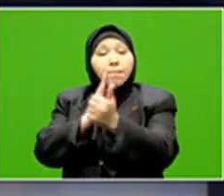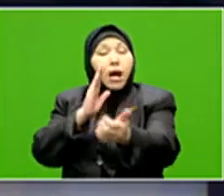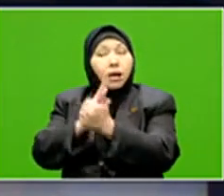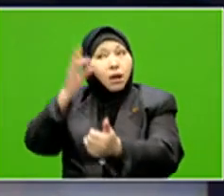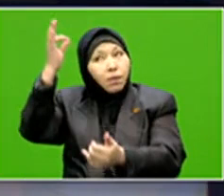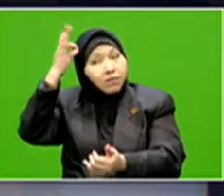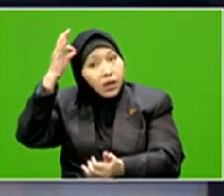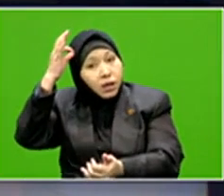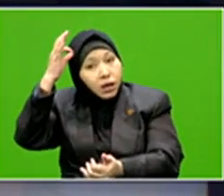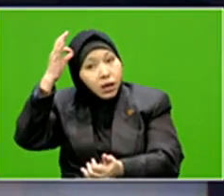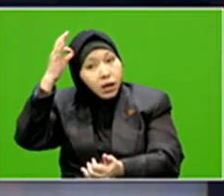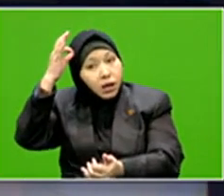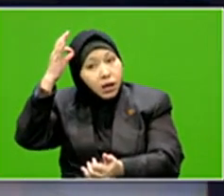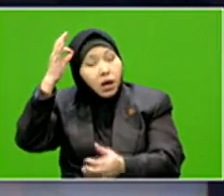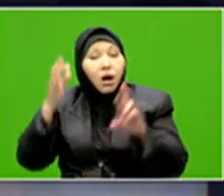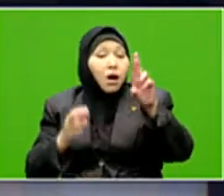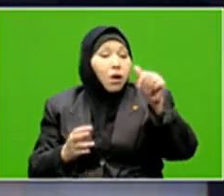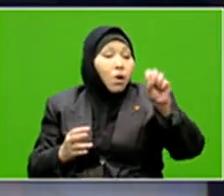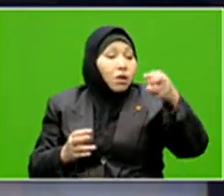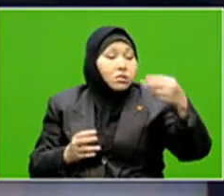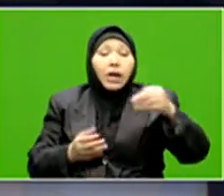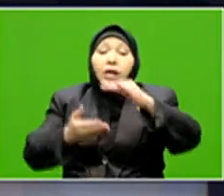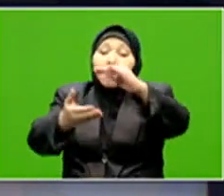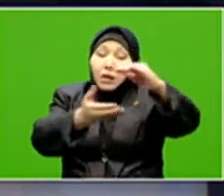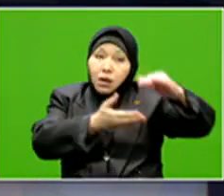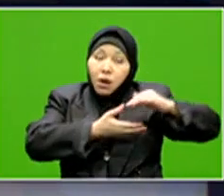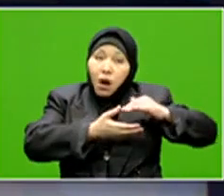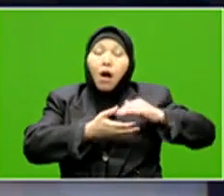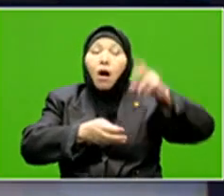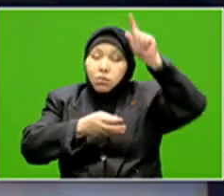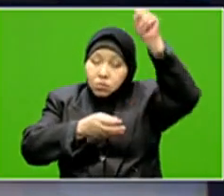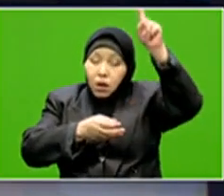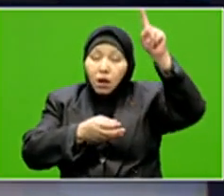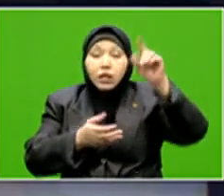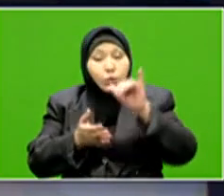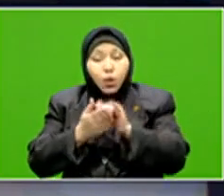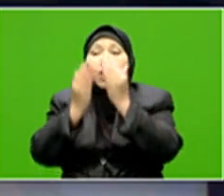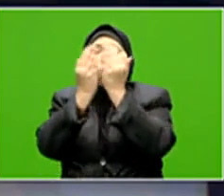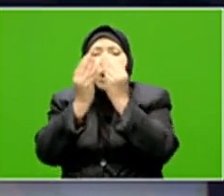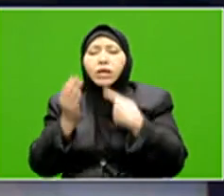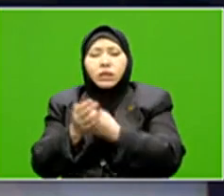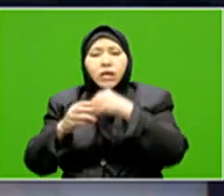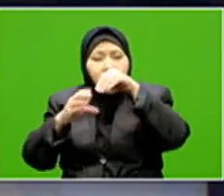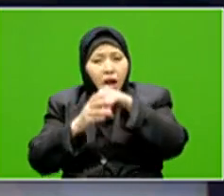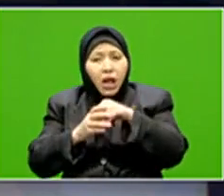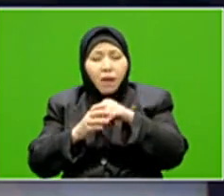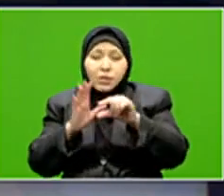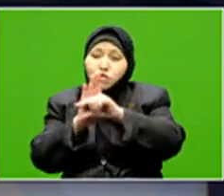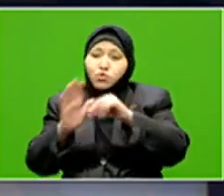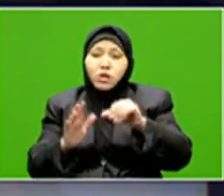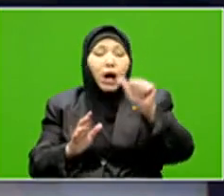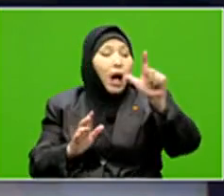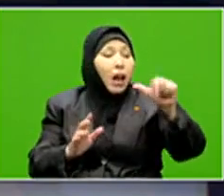berfikir rasyid yang dibekalkan oleh Allah Subhanahu Wa Taala. Itulah doa kita dalam surah Al-Kahfi yang kita